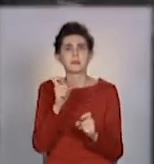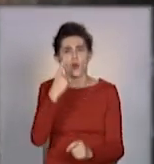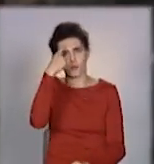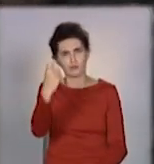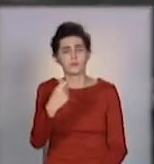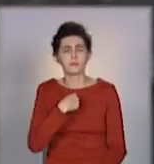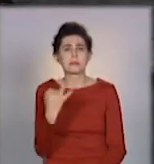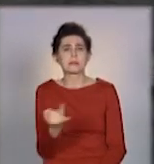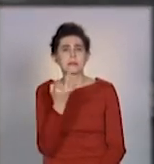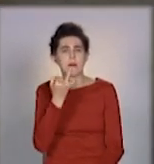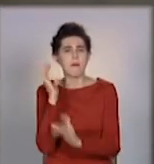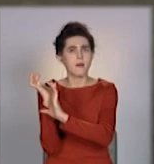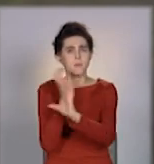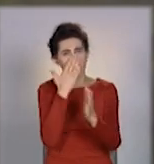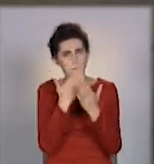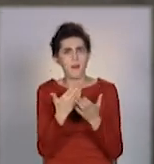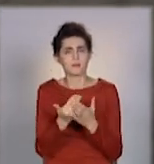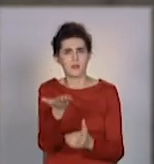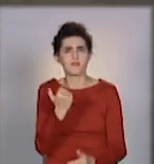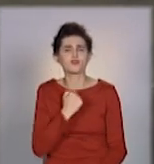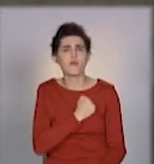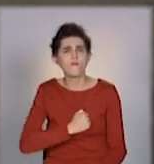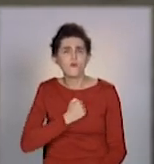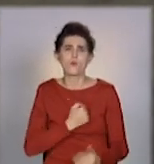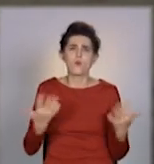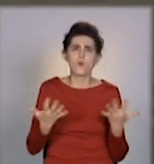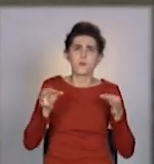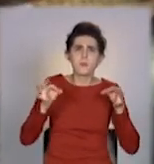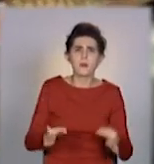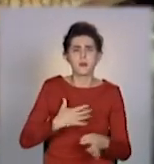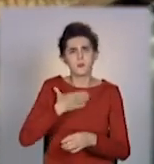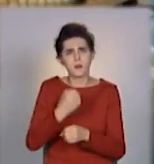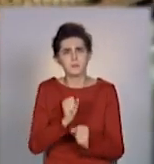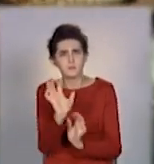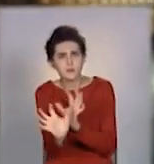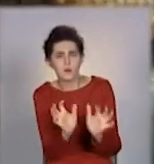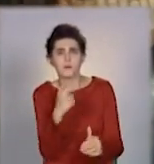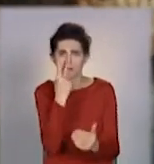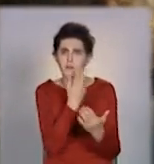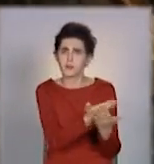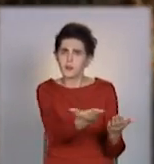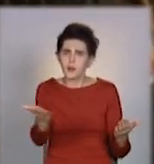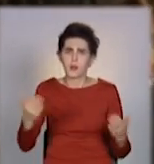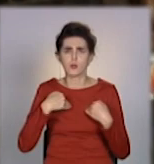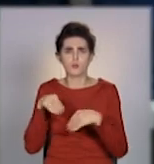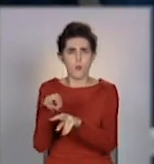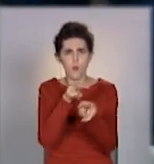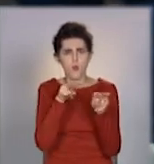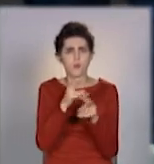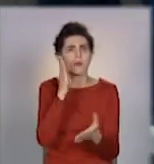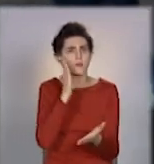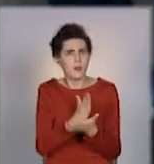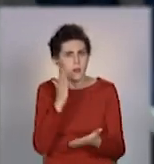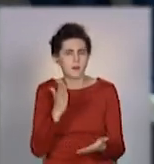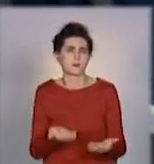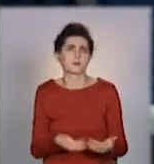на приховану камеру, просимо показати тварин. Нас без питань ведуть до собак. Кажуть, за ними доглядають. Його теж